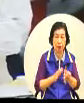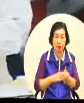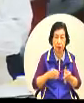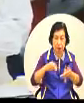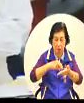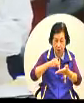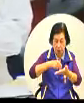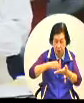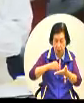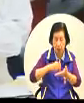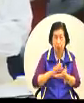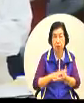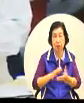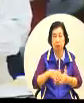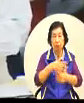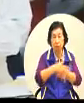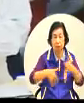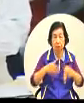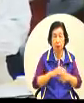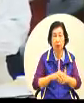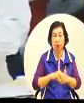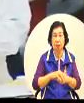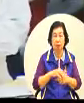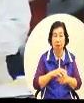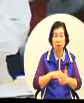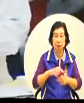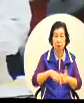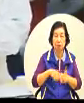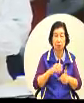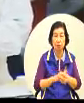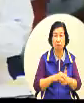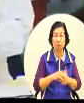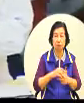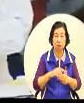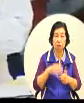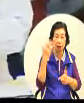丽岛的民主事件被判死刑啊，